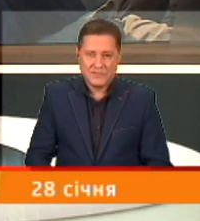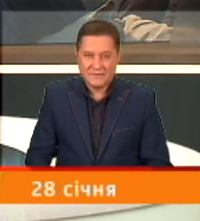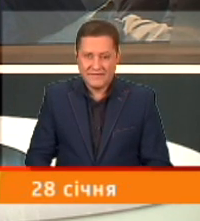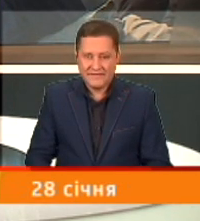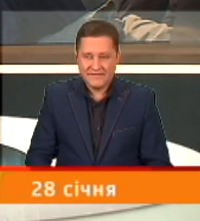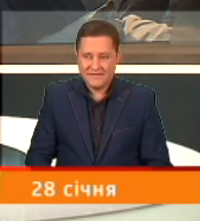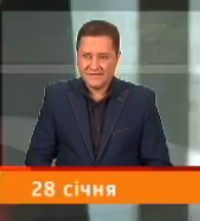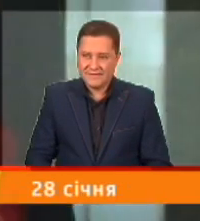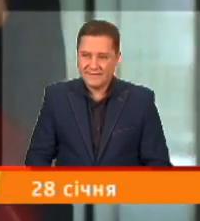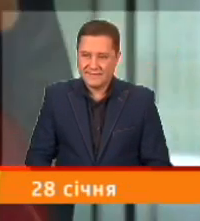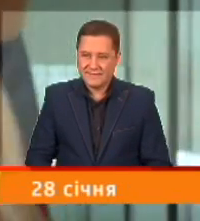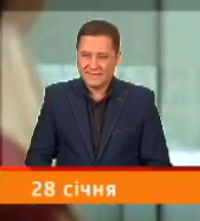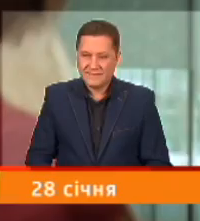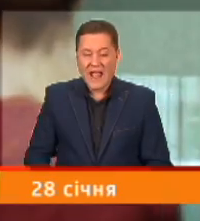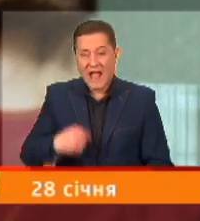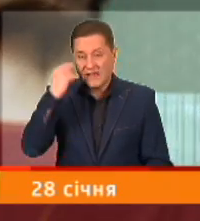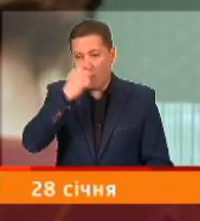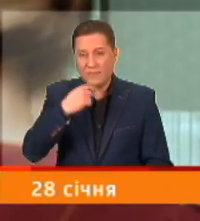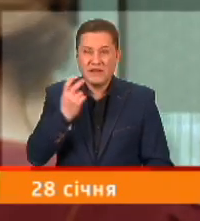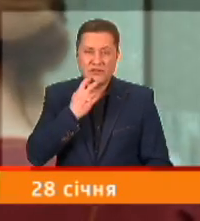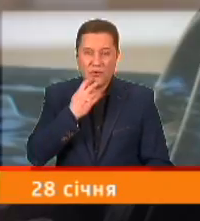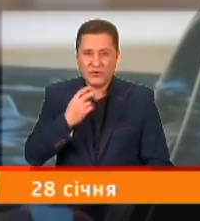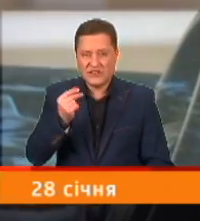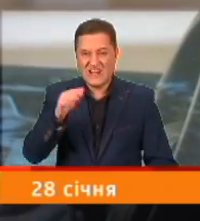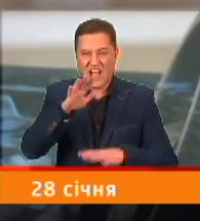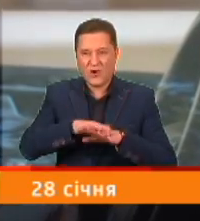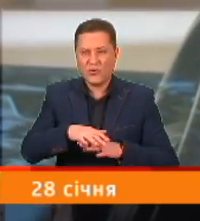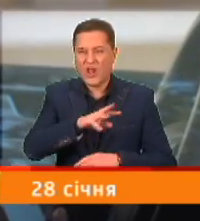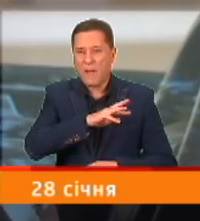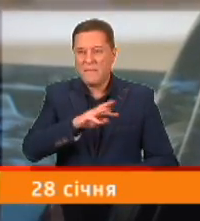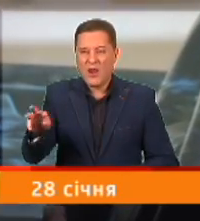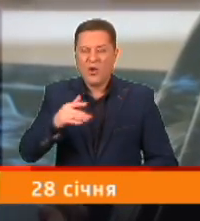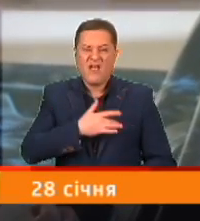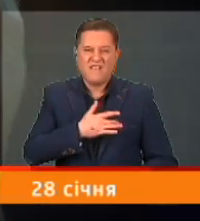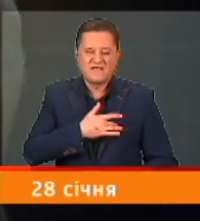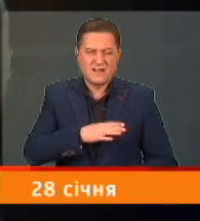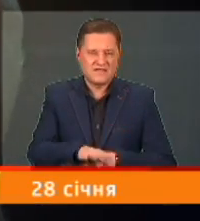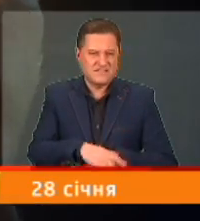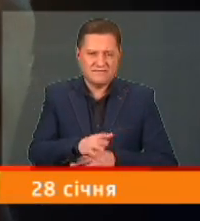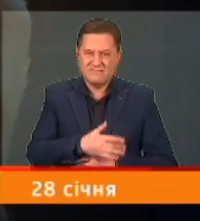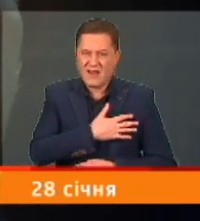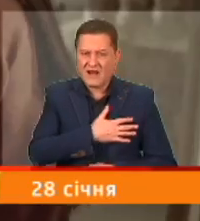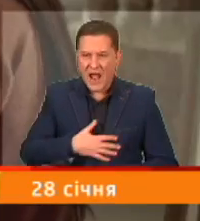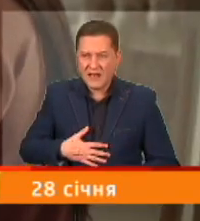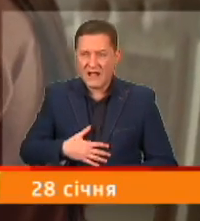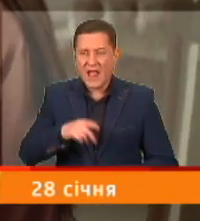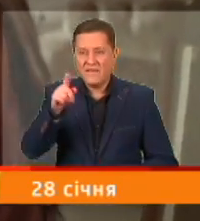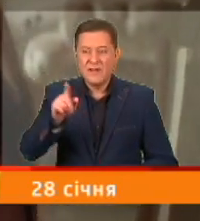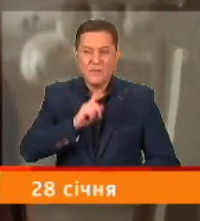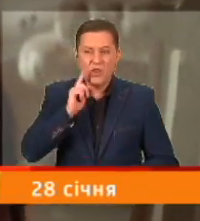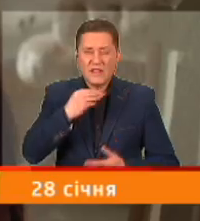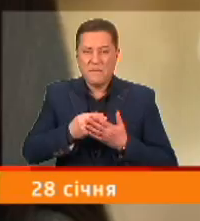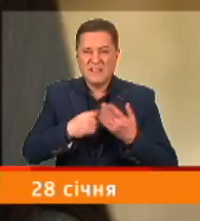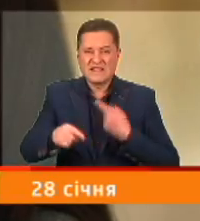майданчиком. На обличчі усмішка, на рахунку мільйони, а в серці рана. Андрій Вєтров – молодий